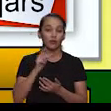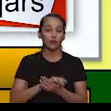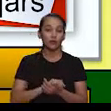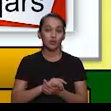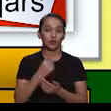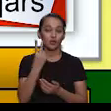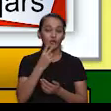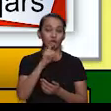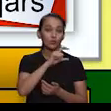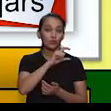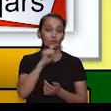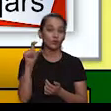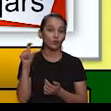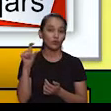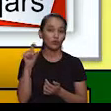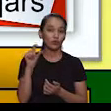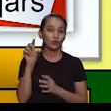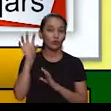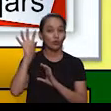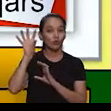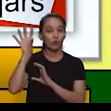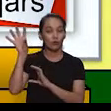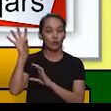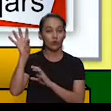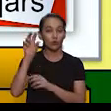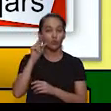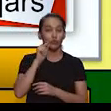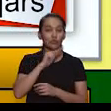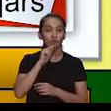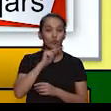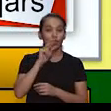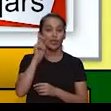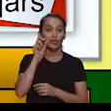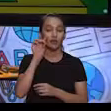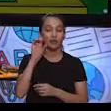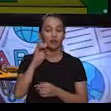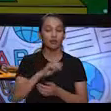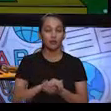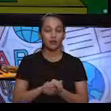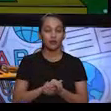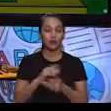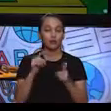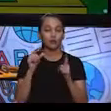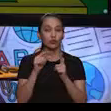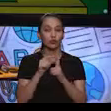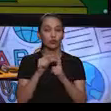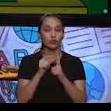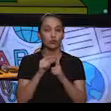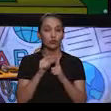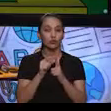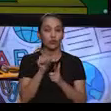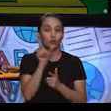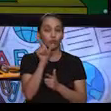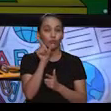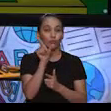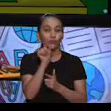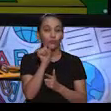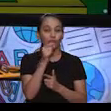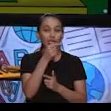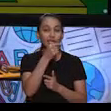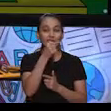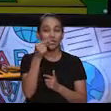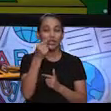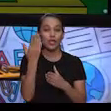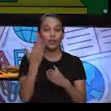Ikkinchi ustunda esa tog', choy, qarz. Ushbu so'zlarni juftini chiziqlar